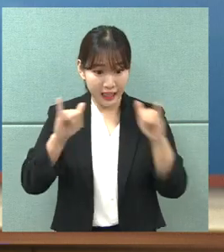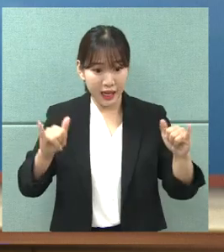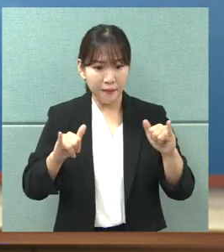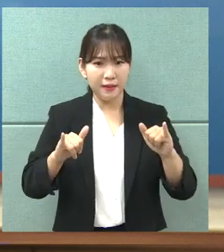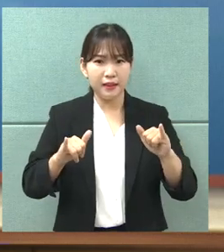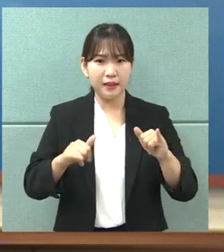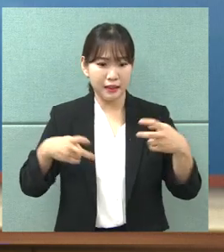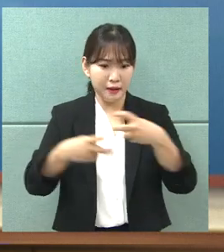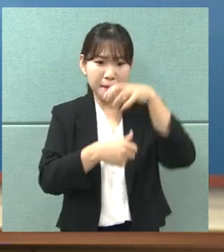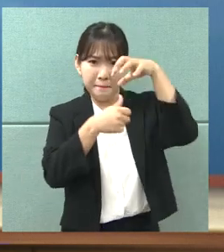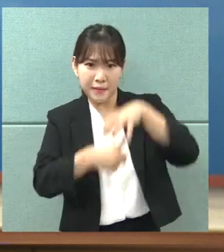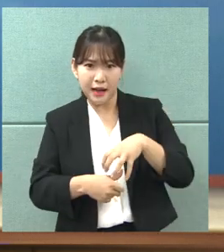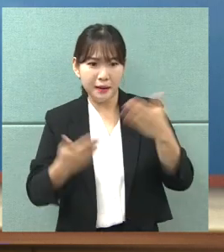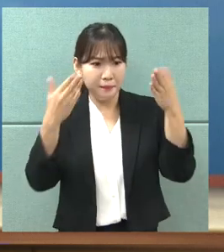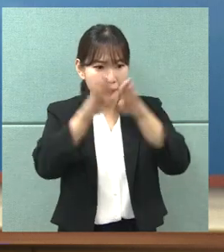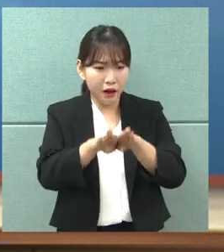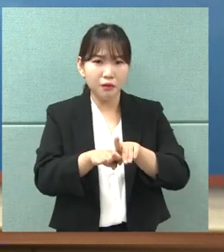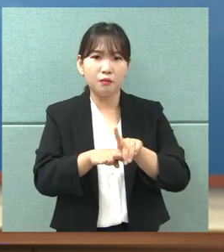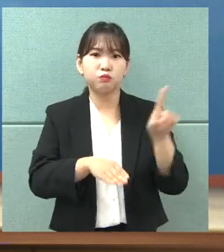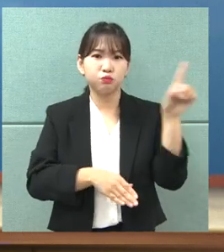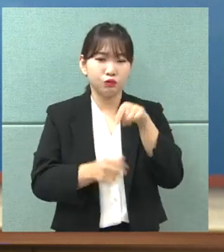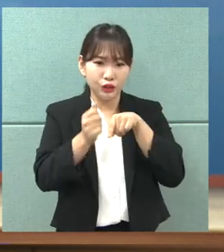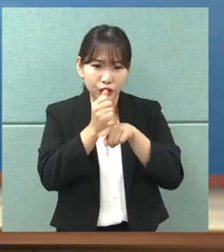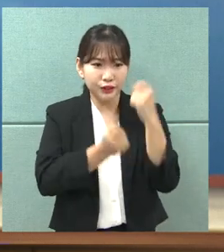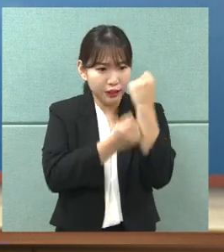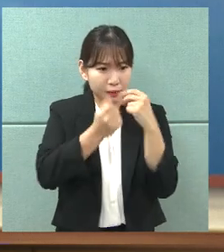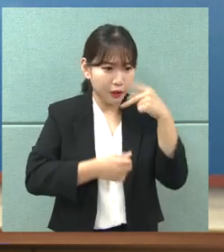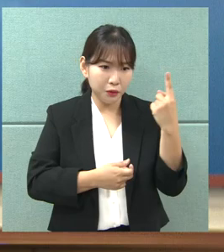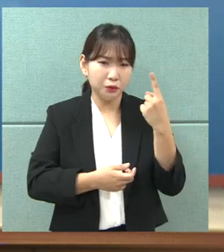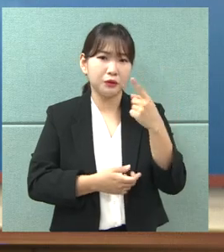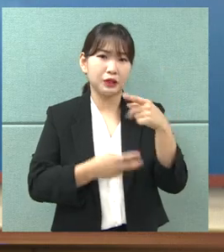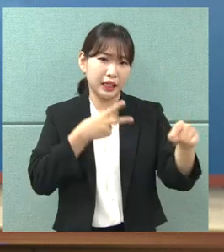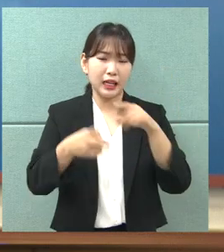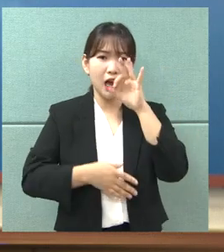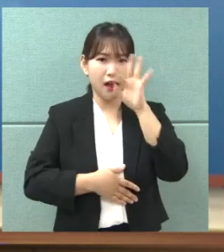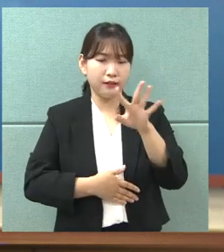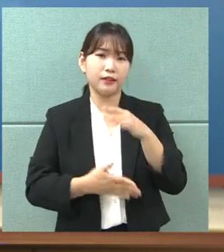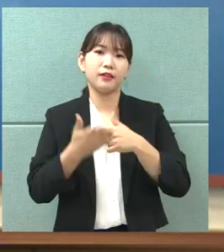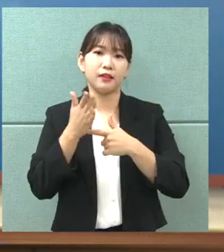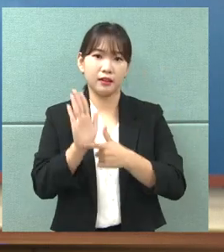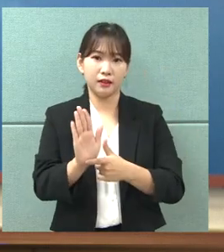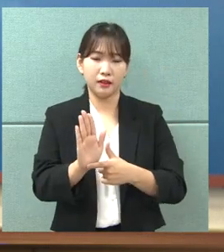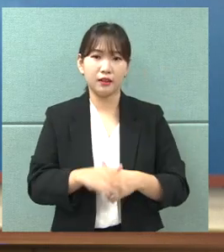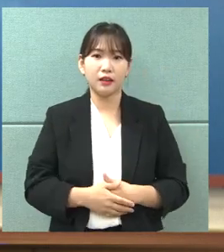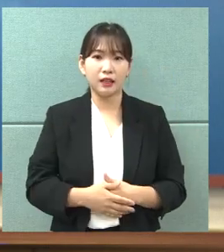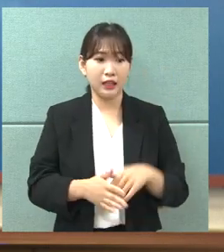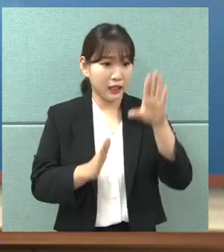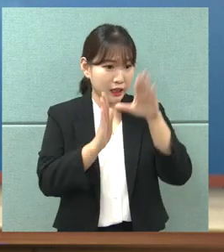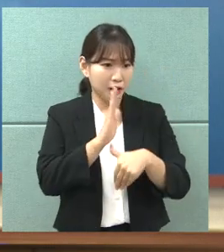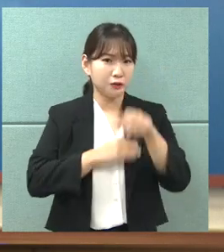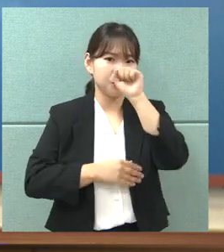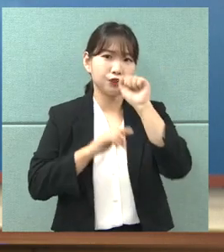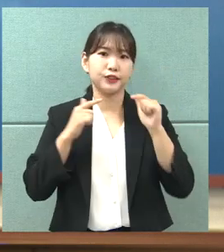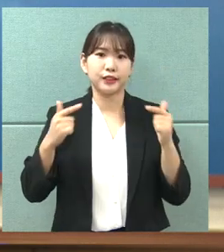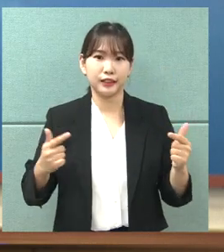어떠한 이유로도 정당화될 수 없다고 생각합니다 시기도 적절하지 않습니다